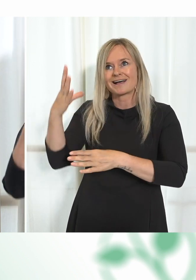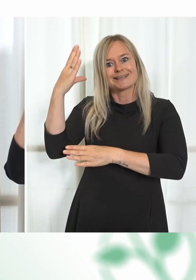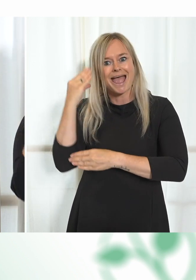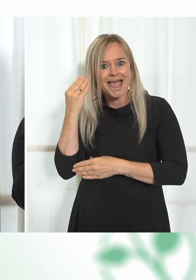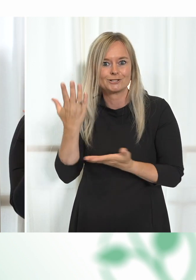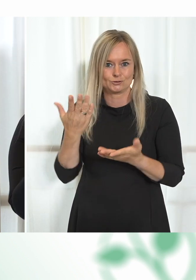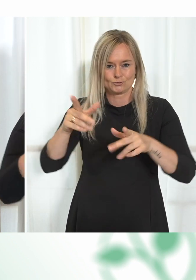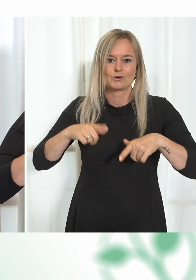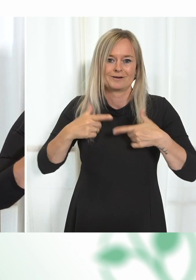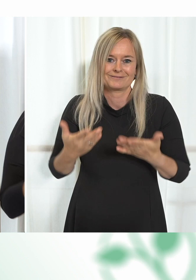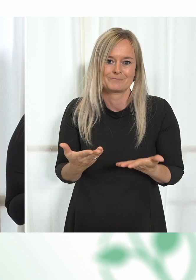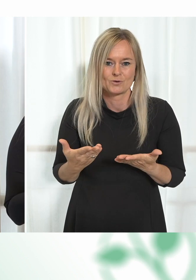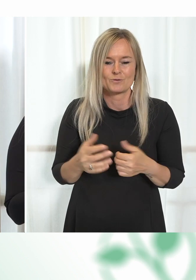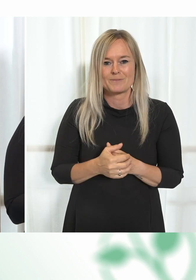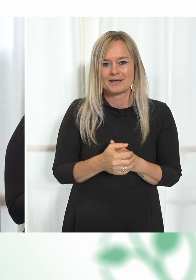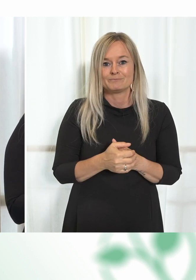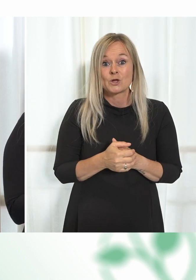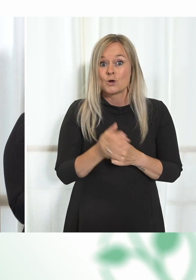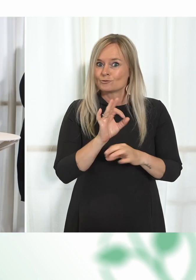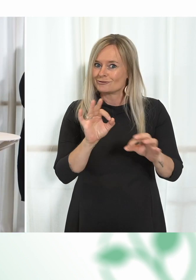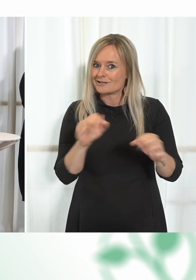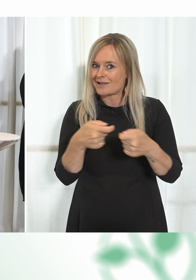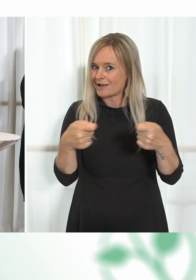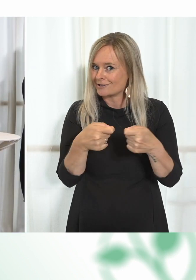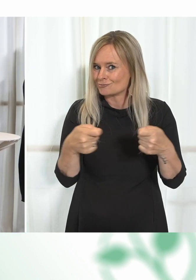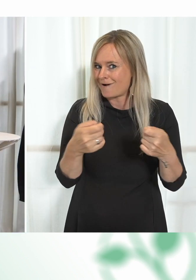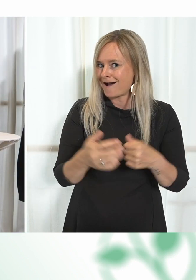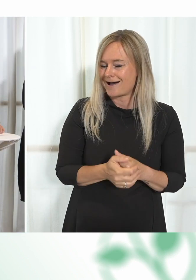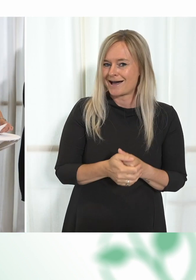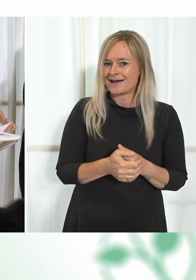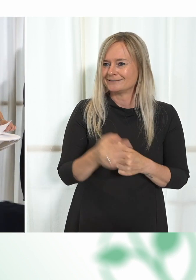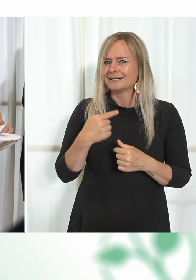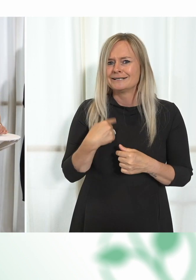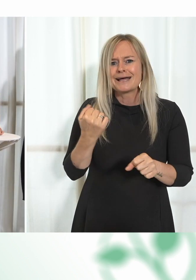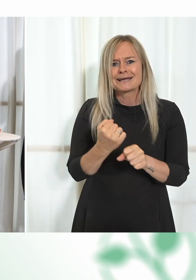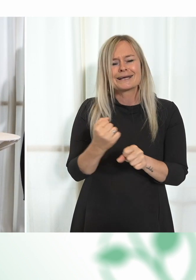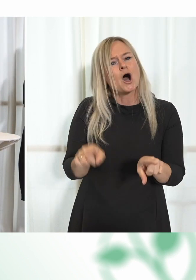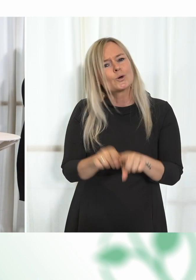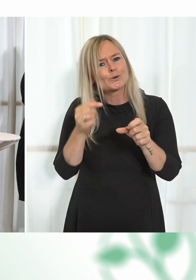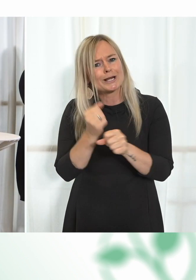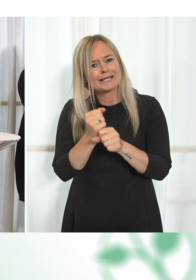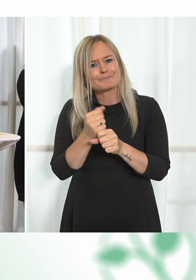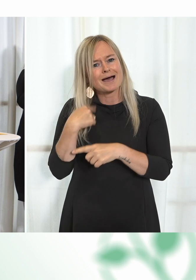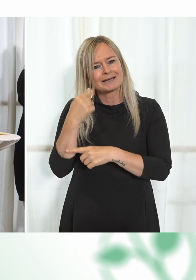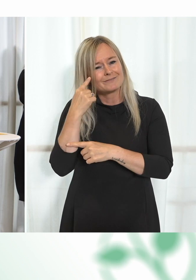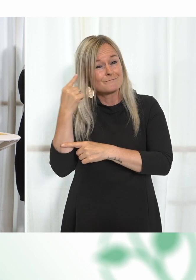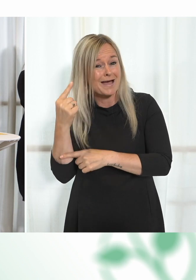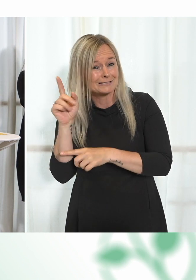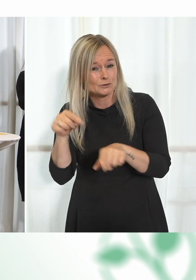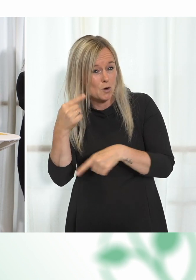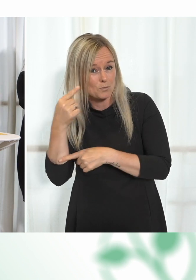Und ich bin schon sehr darauf gespannt. Ja, dann machen wir das auch gleich. Ich weiß jetzt nicht, ob Sie mich jetzt hören oder nicht, aber Sie können den Gehörschutz